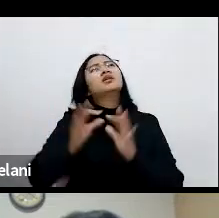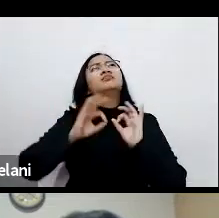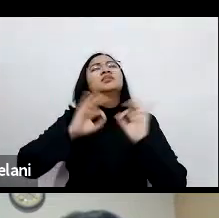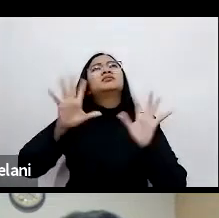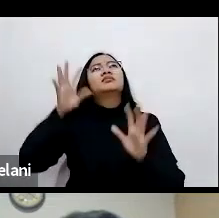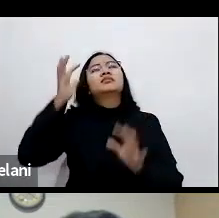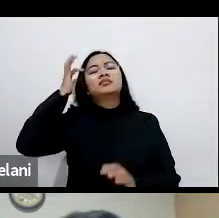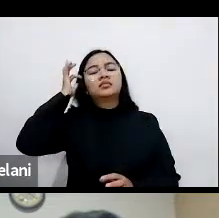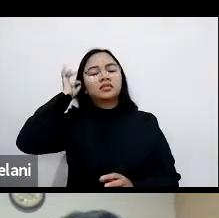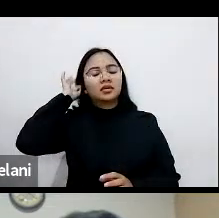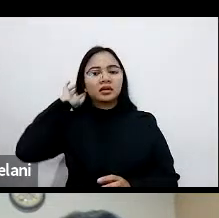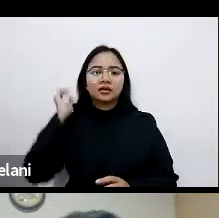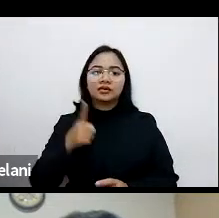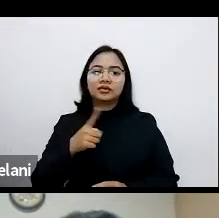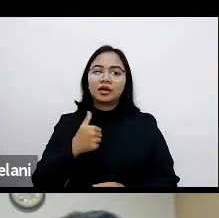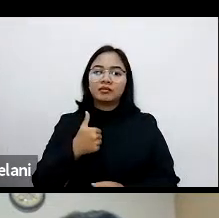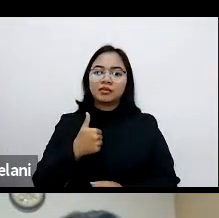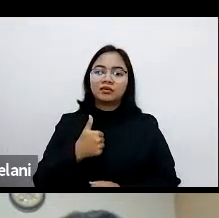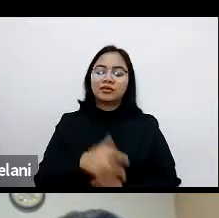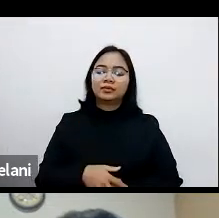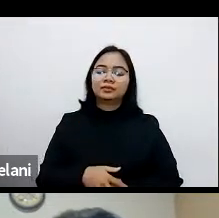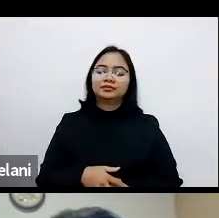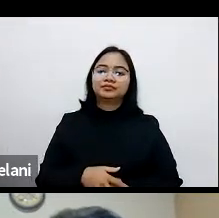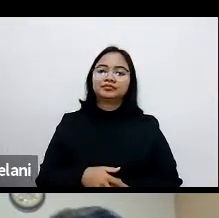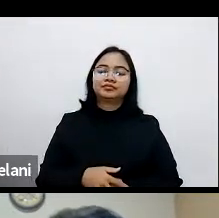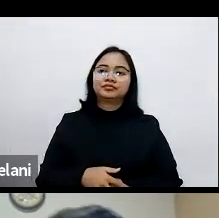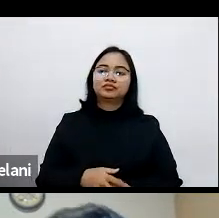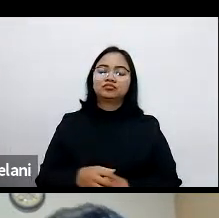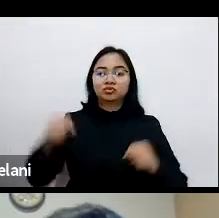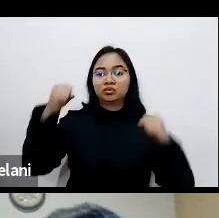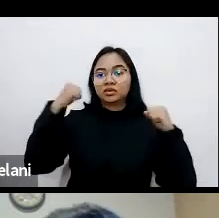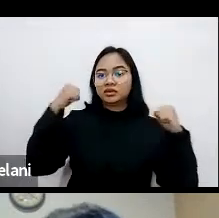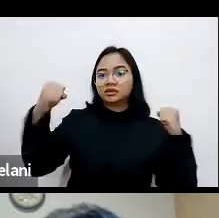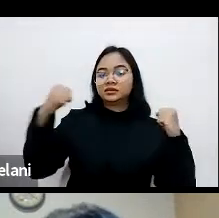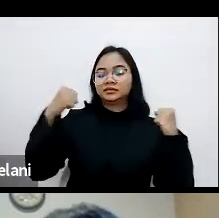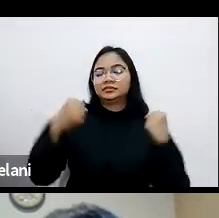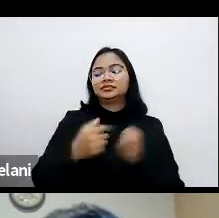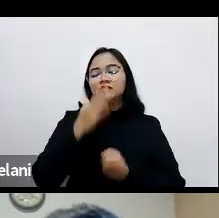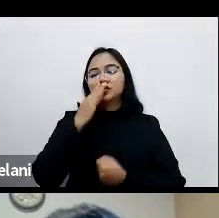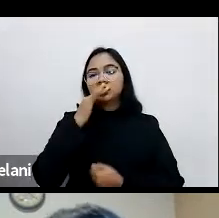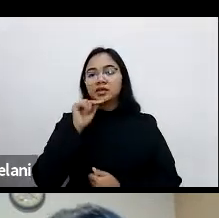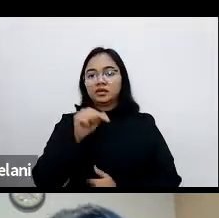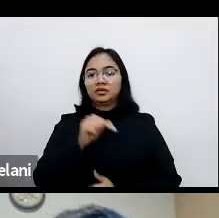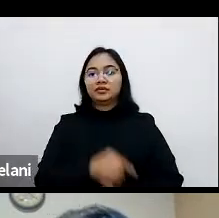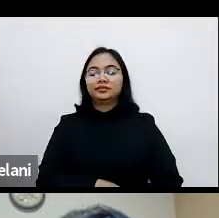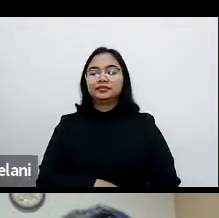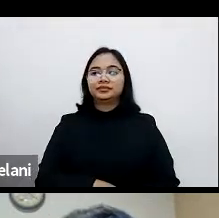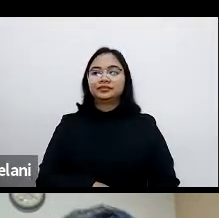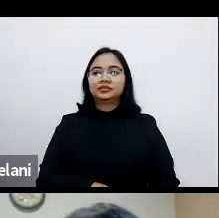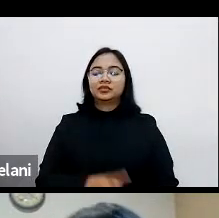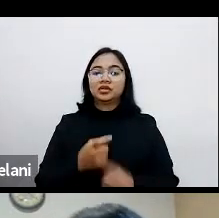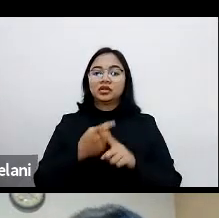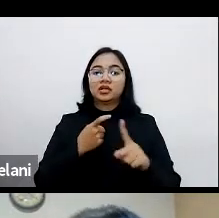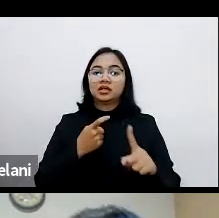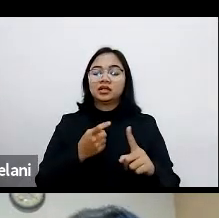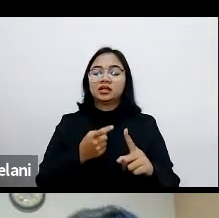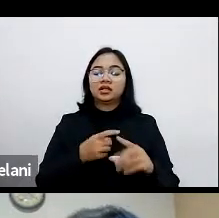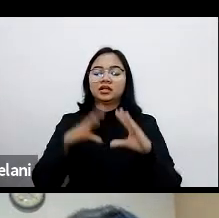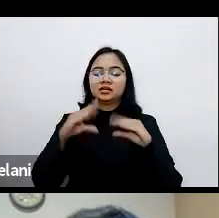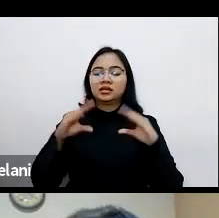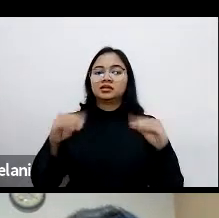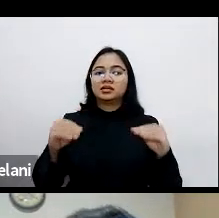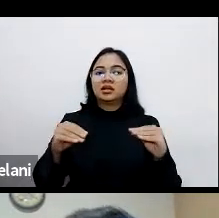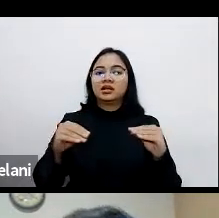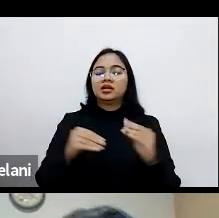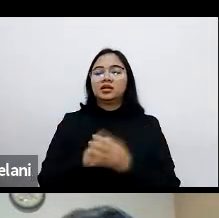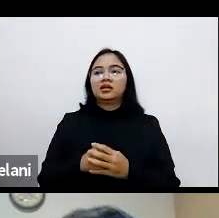yang perlu dikuatkan gitu, seperti itu. kalau dari apa dari kerja-kerja